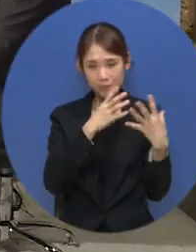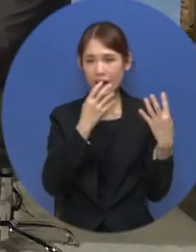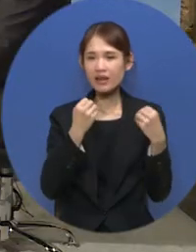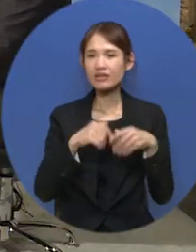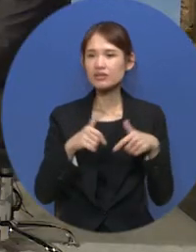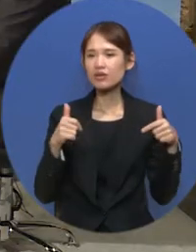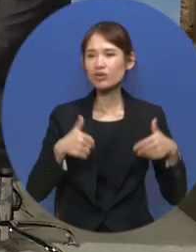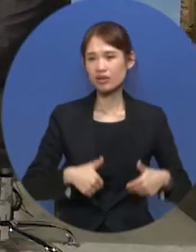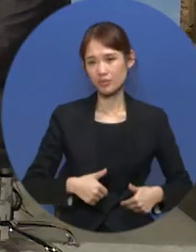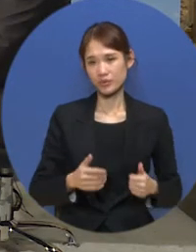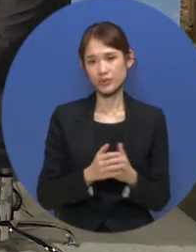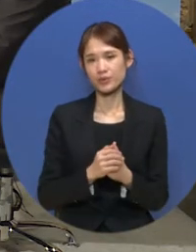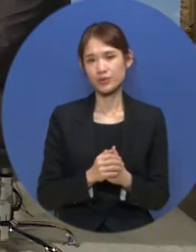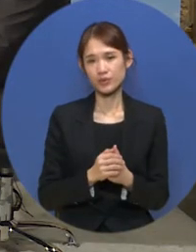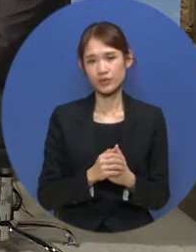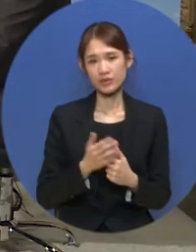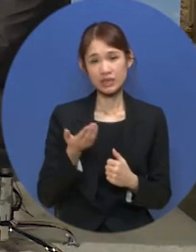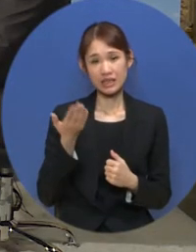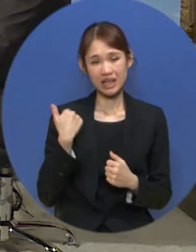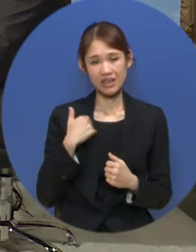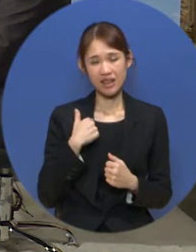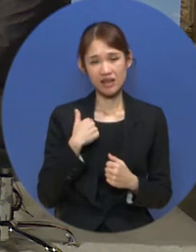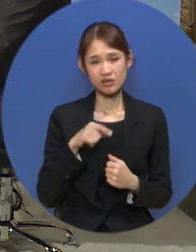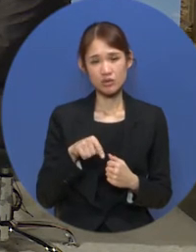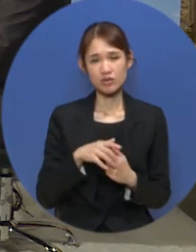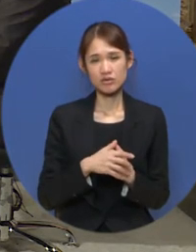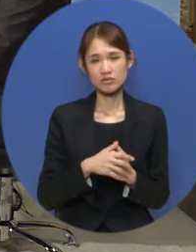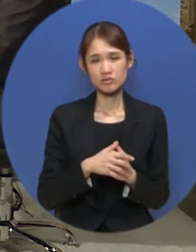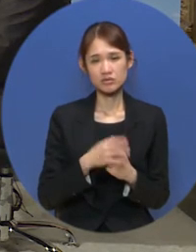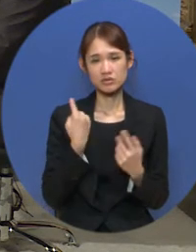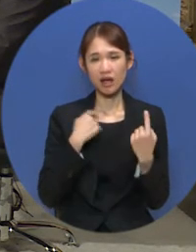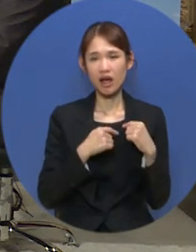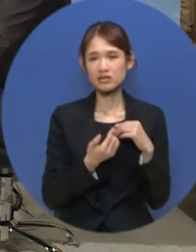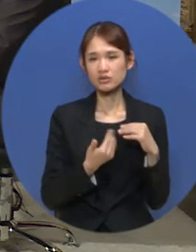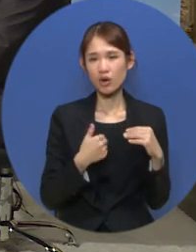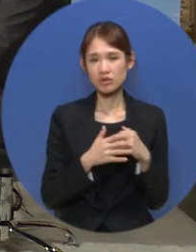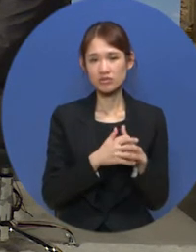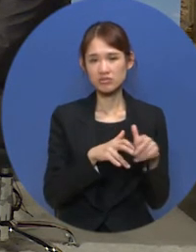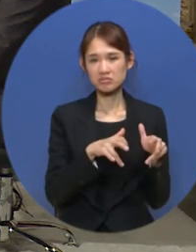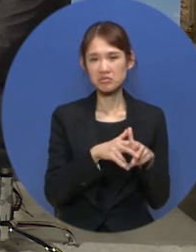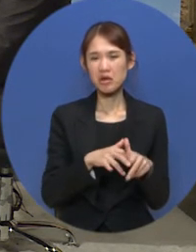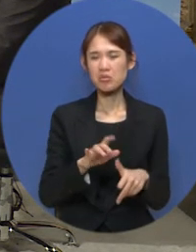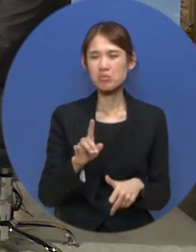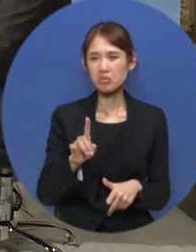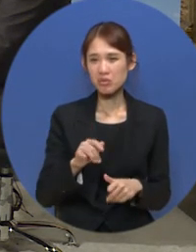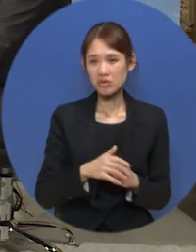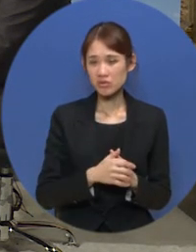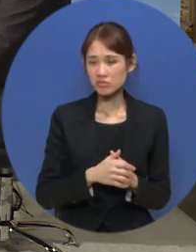우리 옛날에 보면 저도 사실은 다치기 전까지는 장애인이 뭐야?